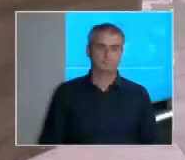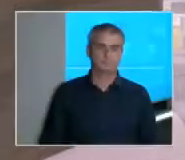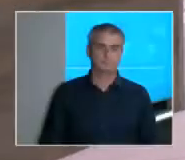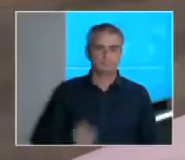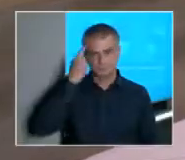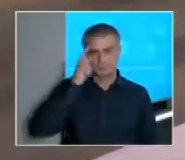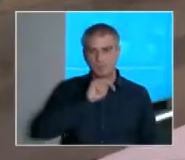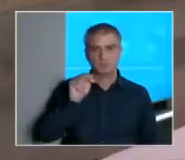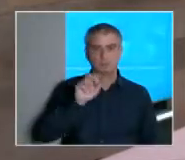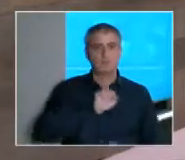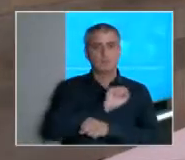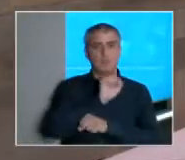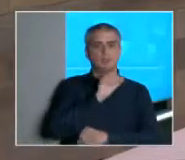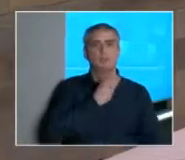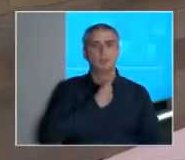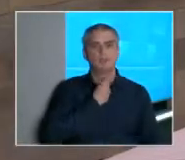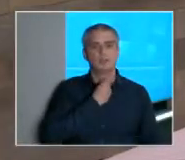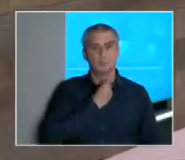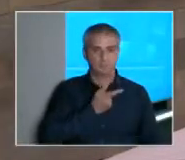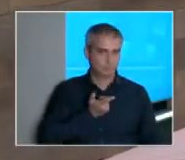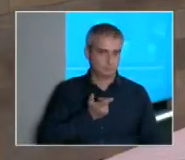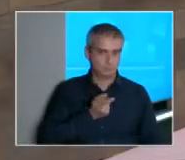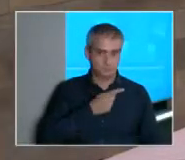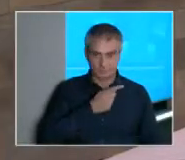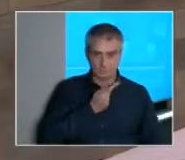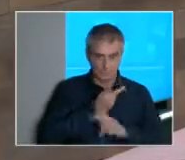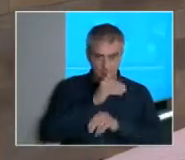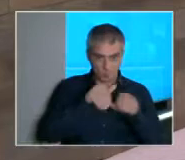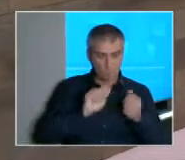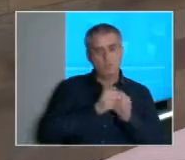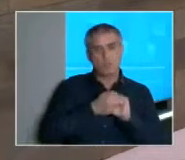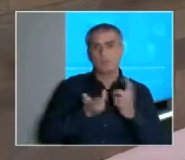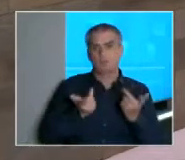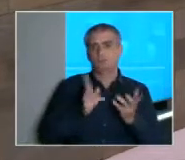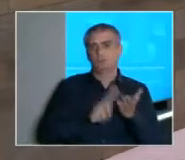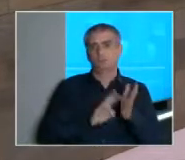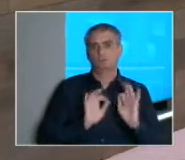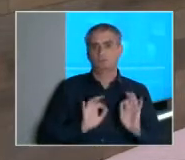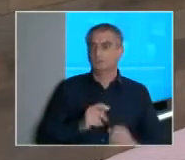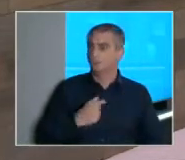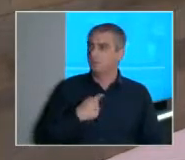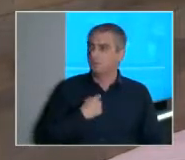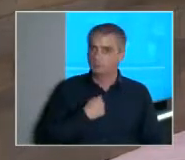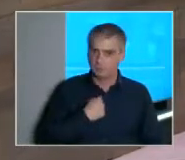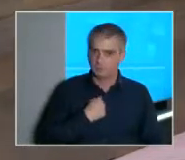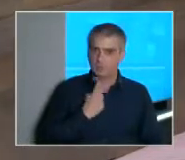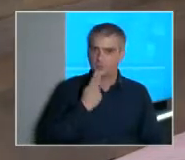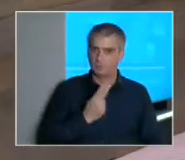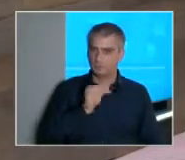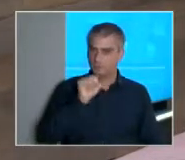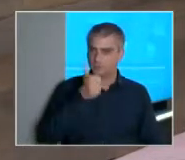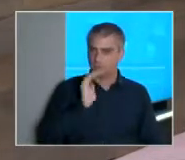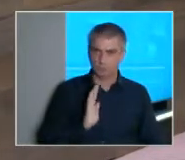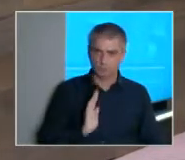מה דעתך בנושא המחאה של בני העדה האתיופית? האם הם עברו את הגבול או שמה זה מוצדק? אני אגיב על זה קודם